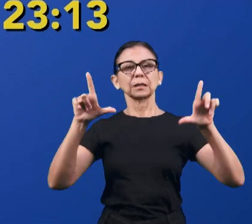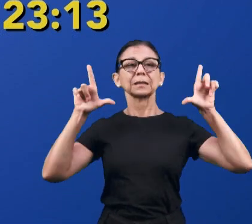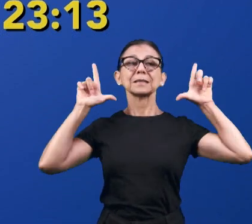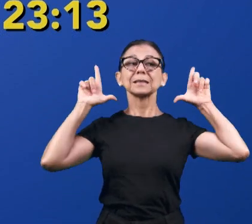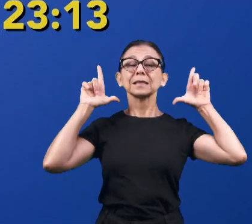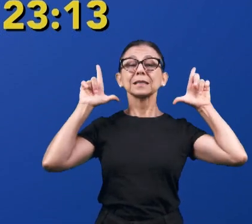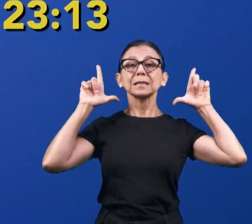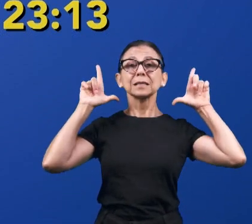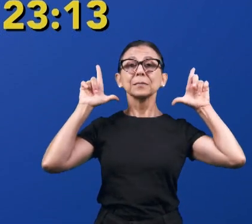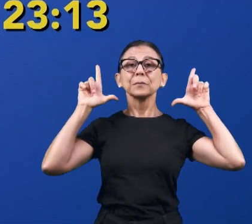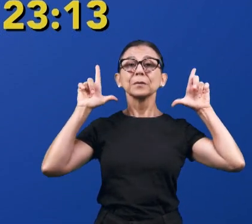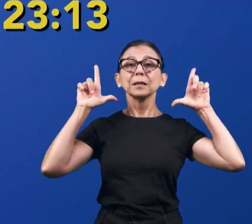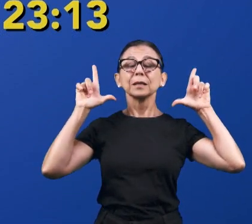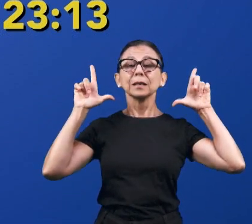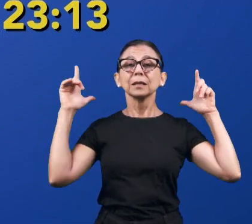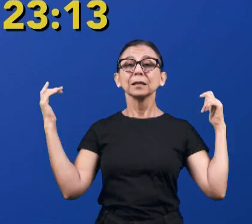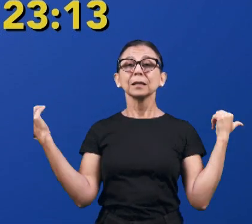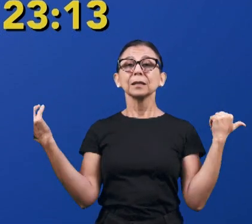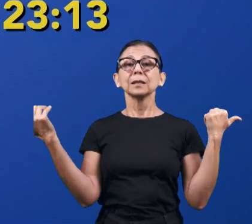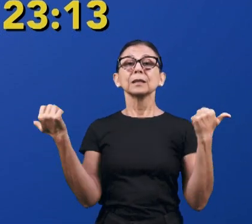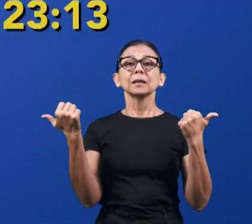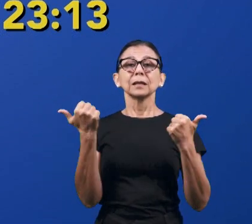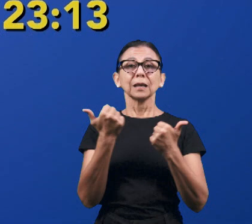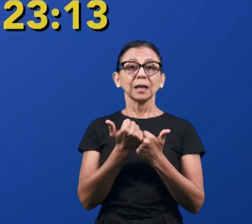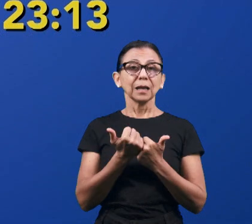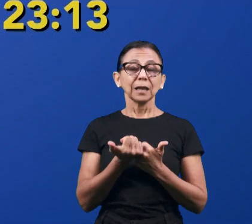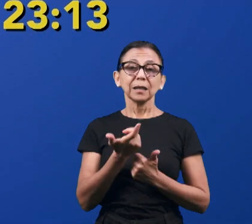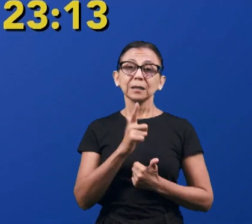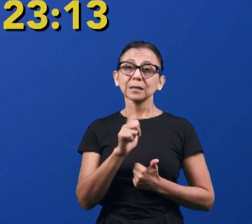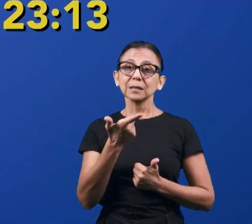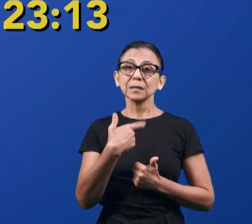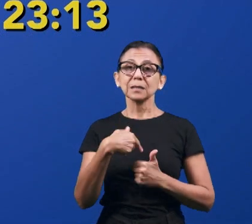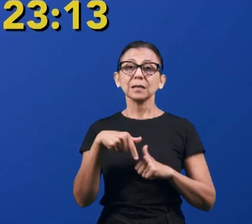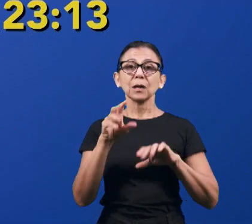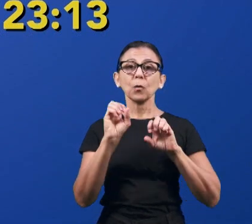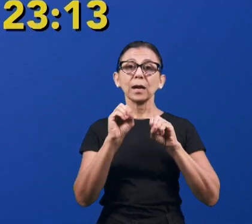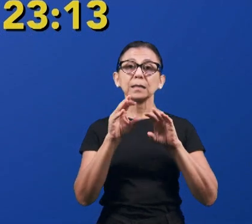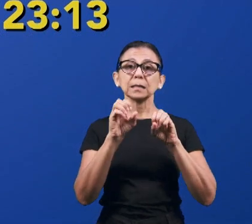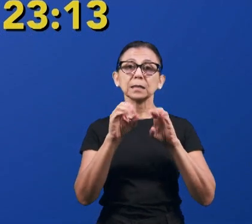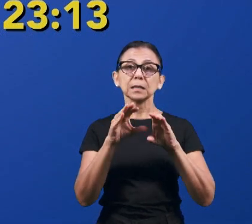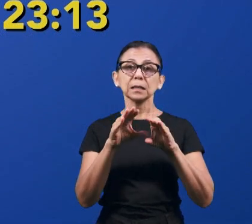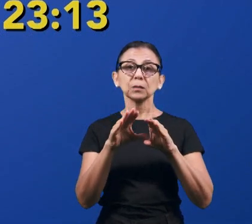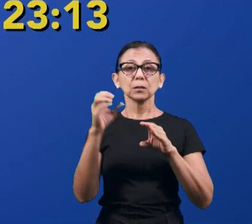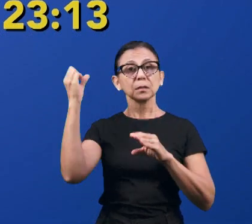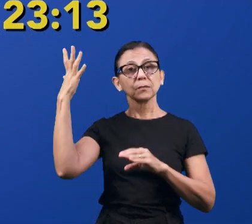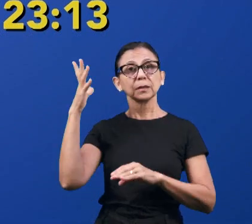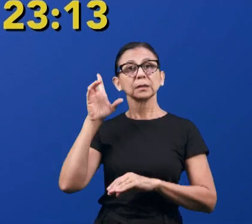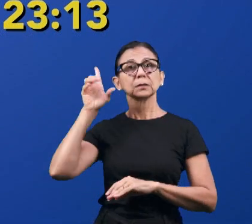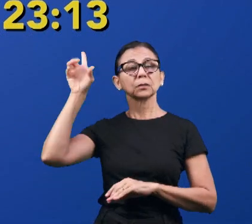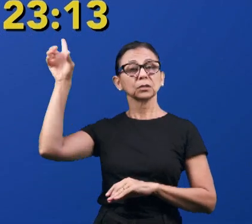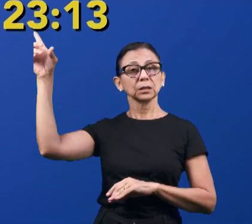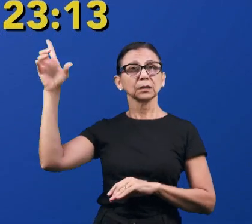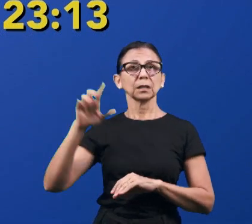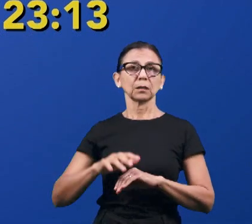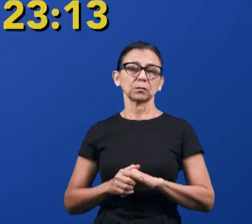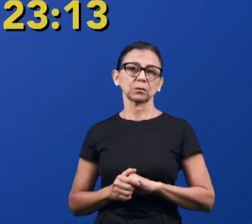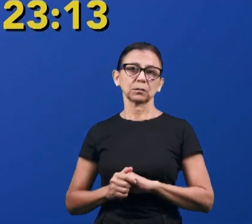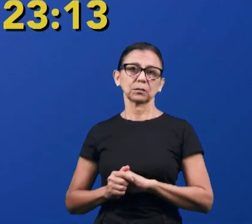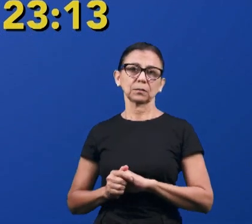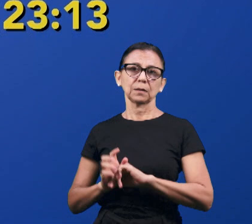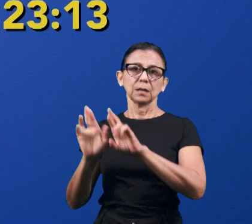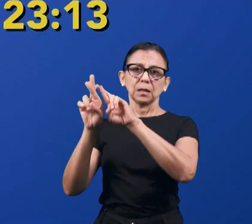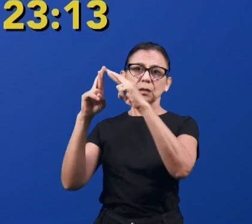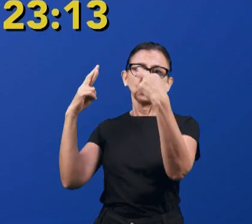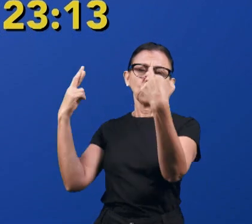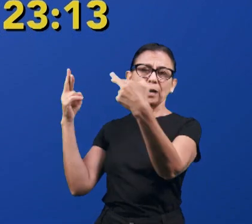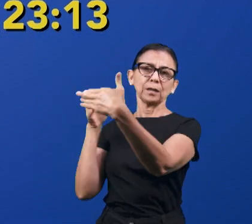qui veulent s'exhiber, au lieu de transmettre les enseignements que le Seigneur Jésus nous a donnés par révélation, ils n'entreront pas dans le royaume des cieux. Et en plus de